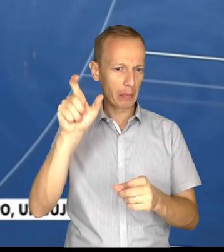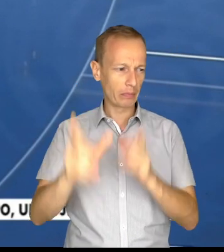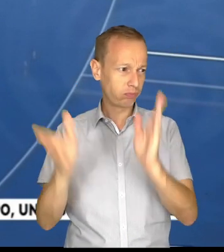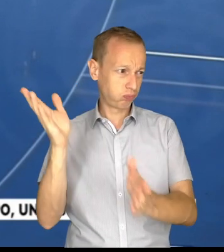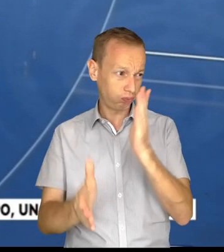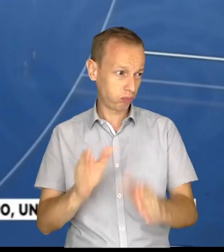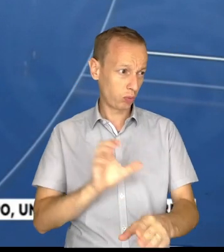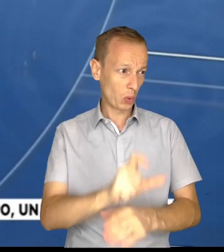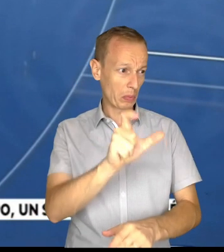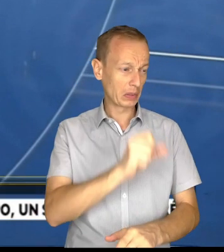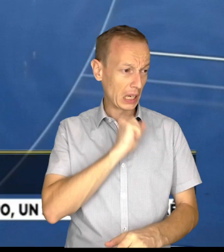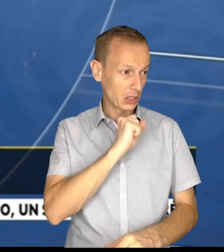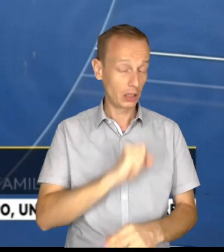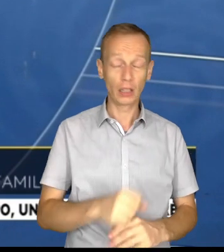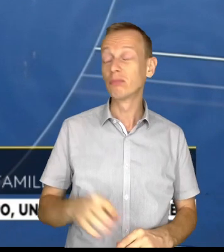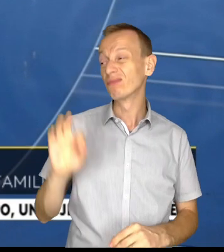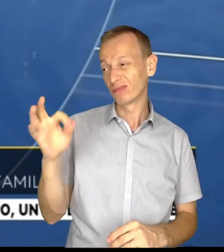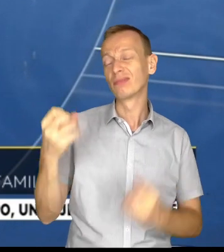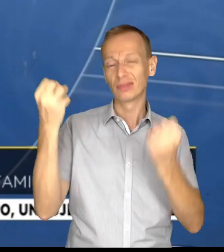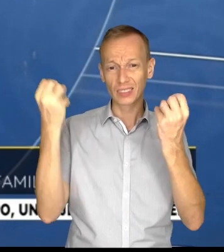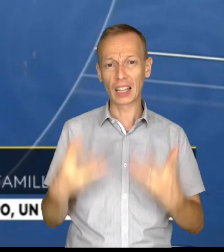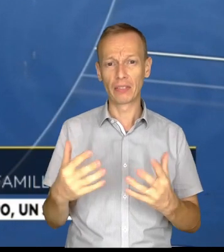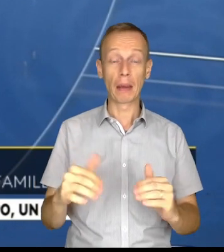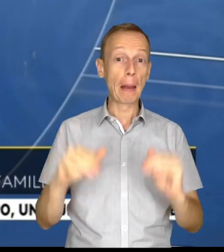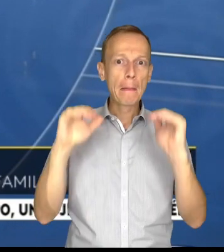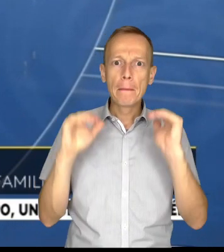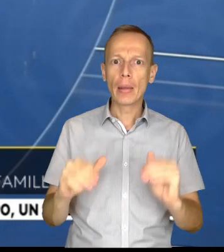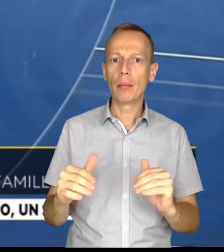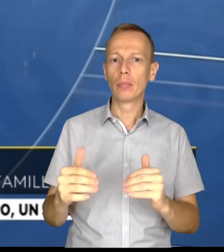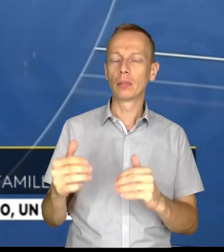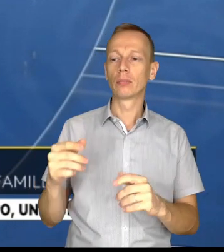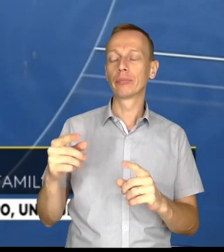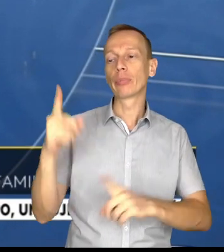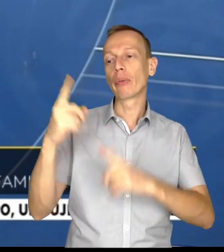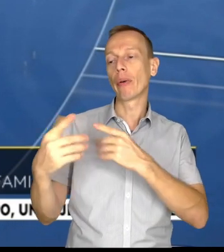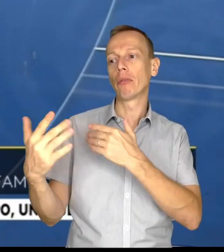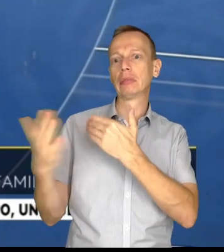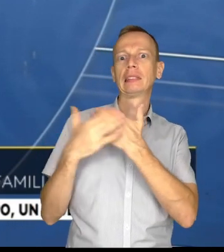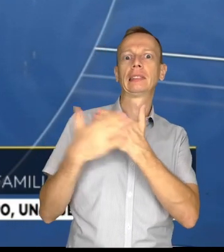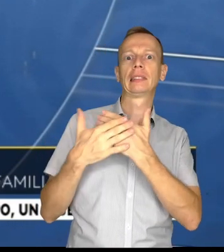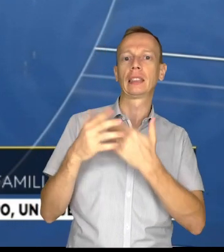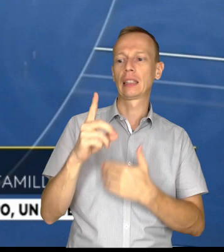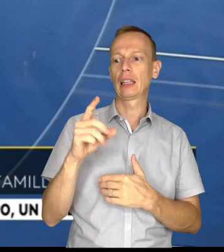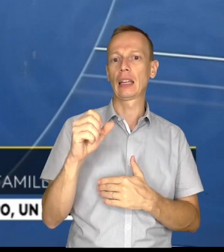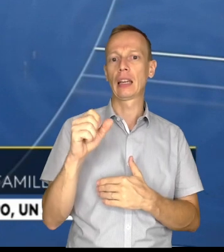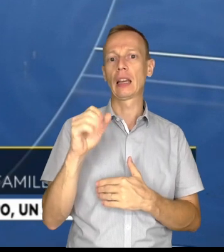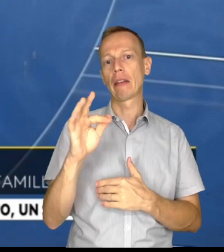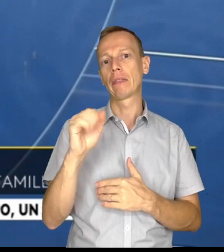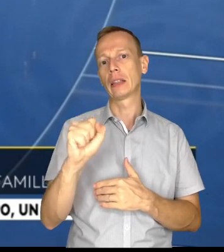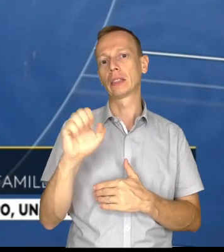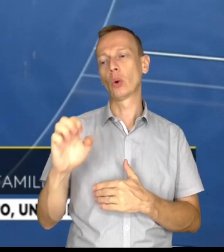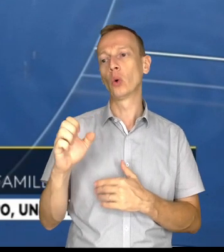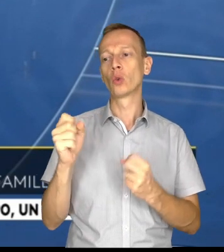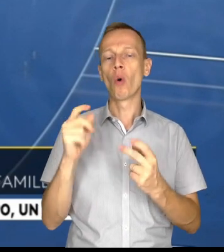des personnes âgées ? Oui, malheureusement. Je pense que même les signalements qui arrivent à la DSFE sont